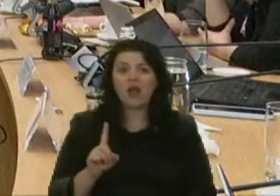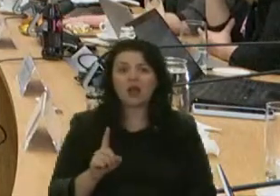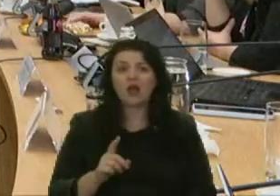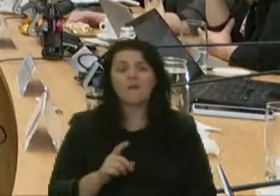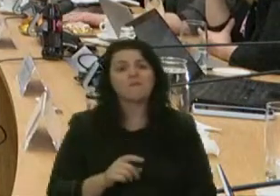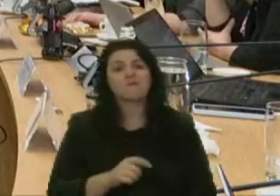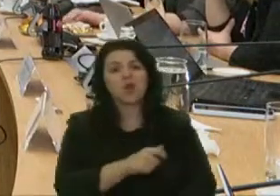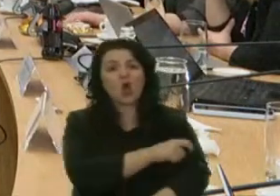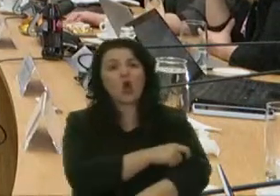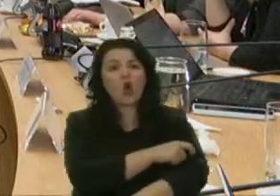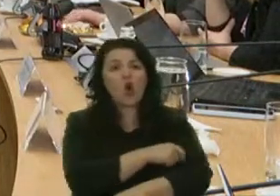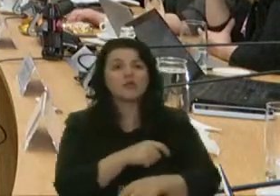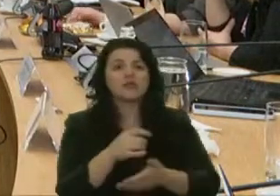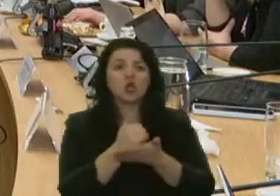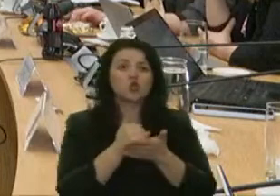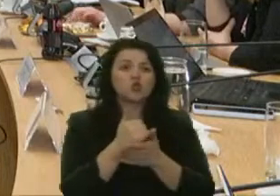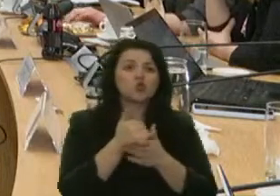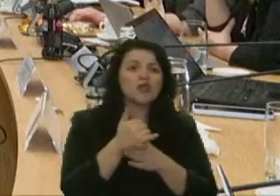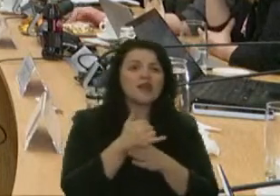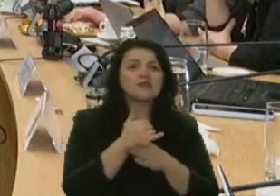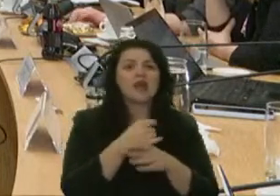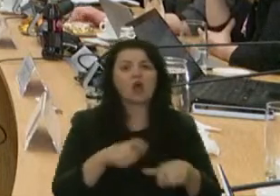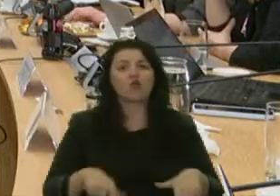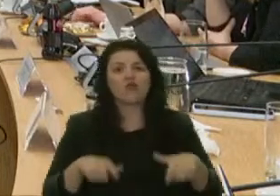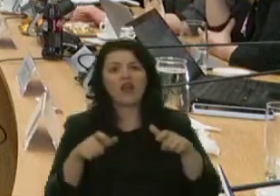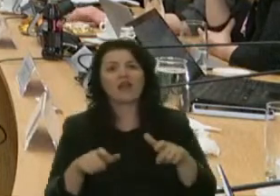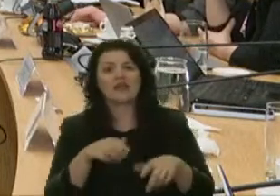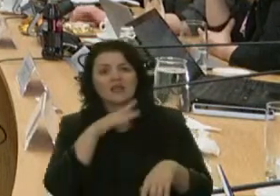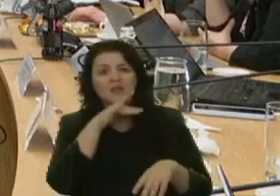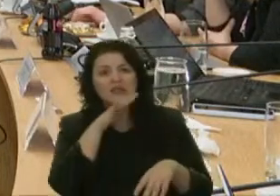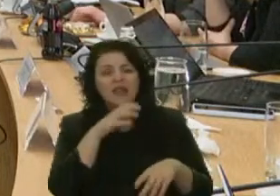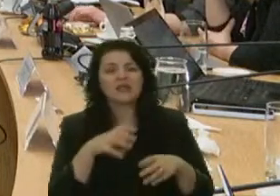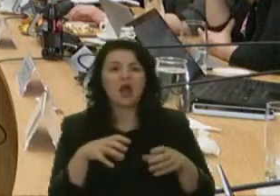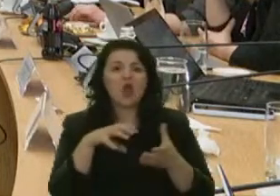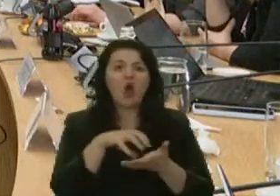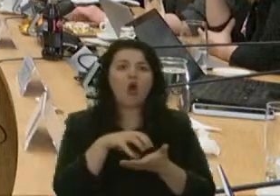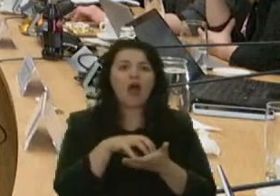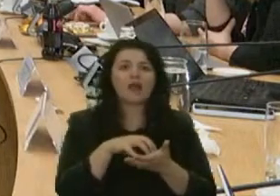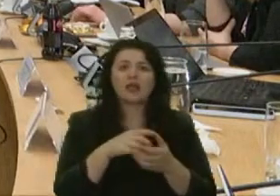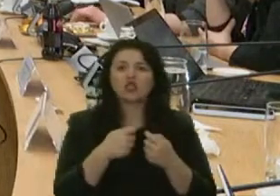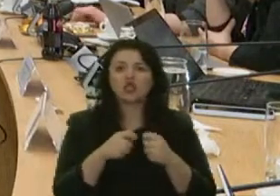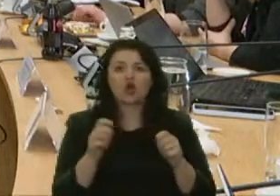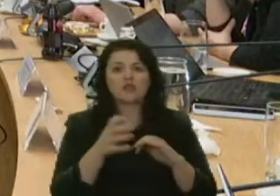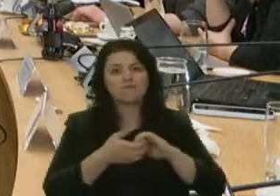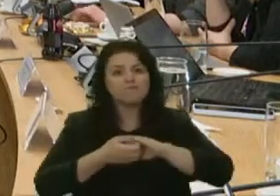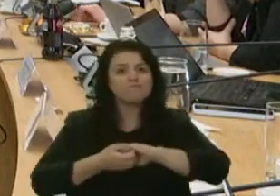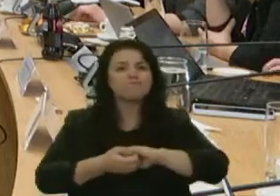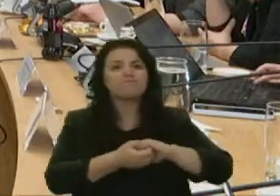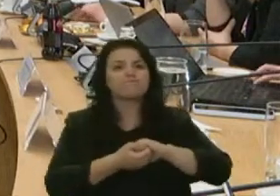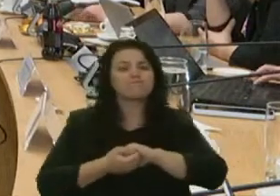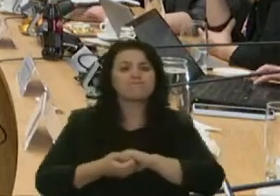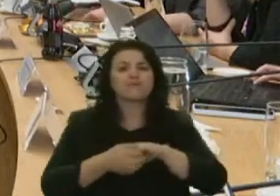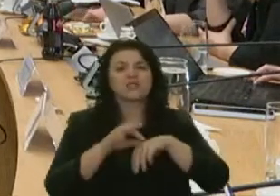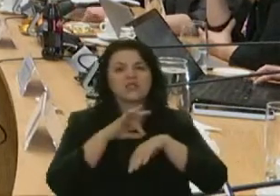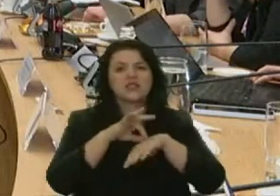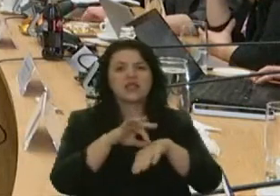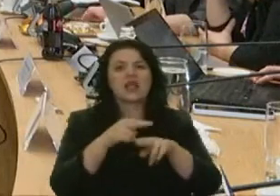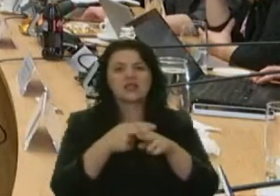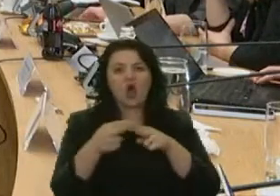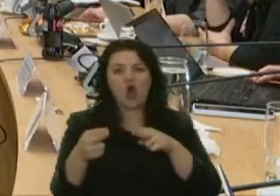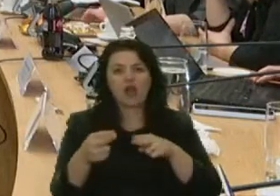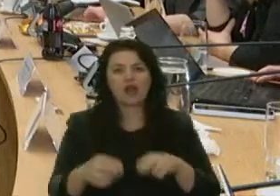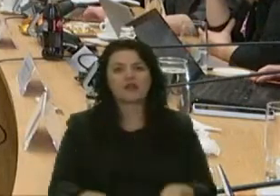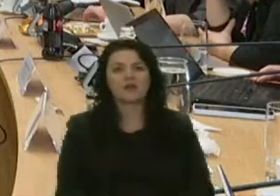Județean guvern Administrație Locală toți ne am dat mâna și cu ce am putut sprijinim ca să ducem Clujul în direcția aceasta corectă